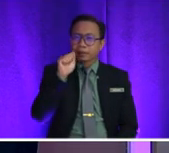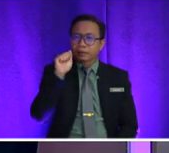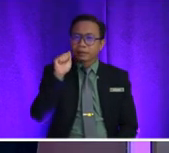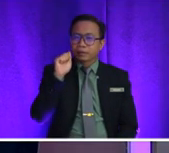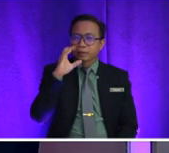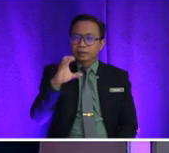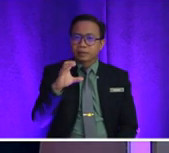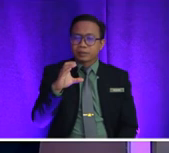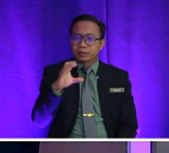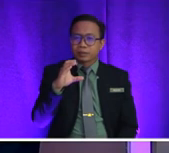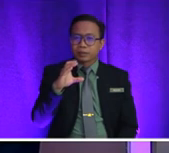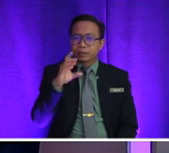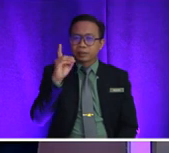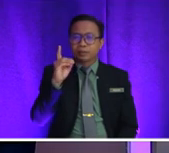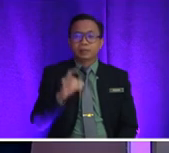dan